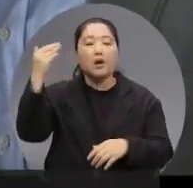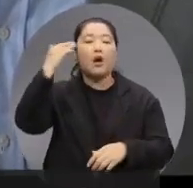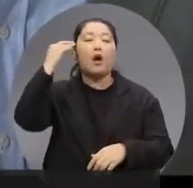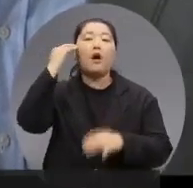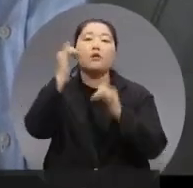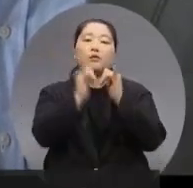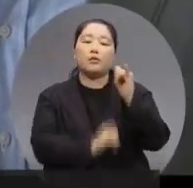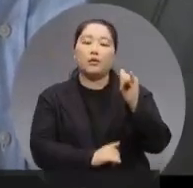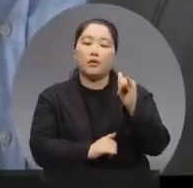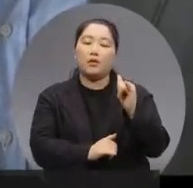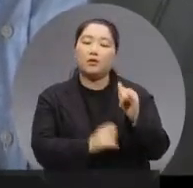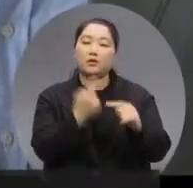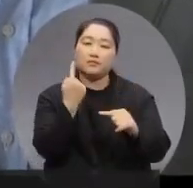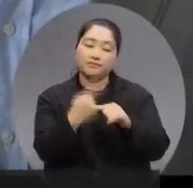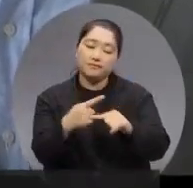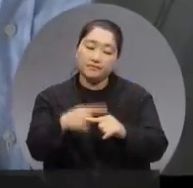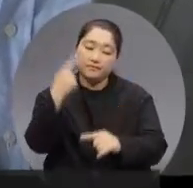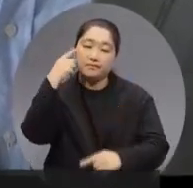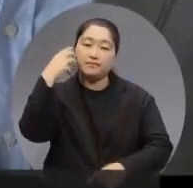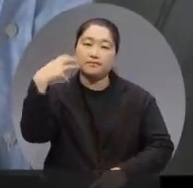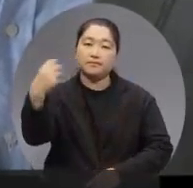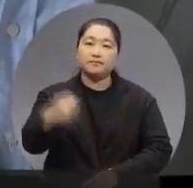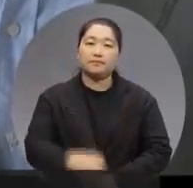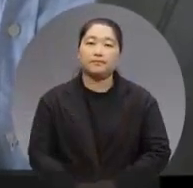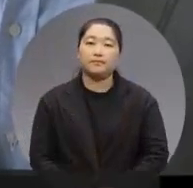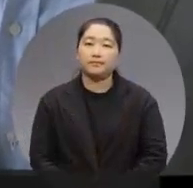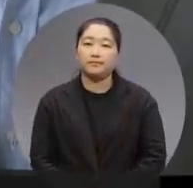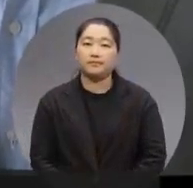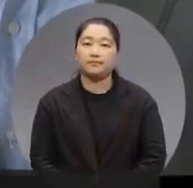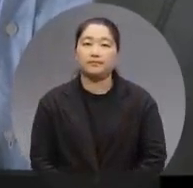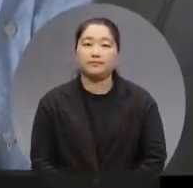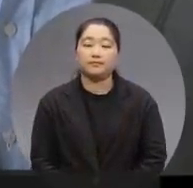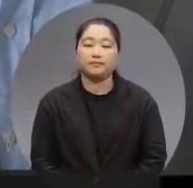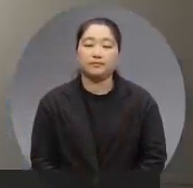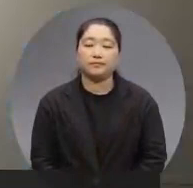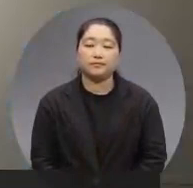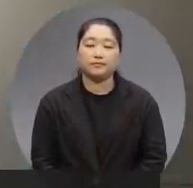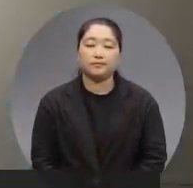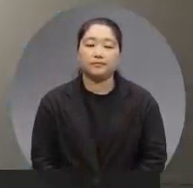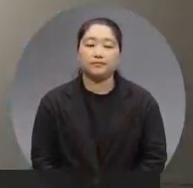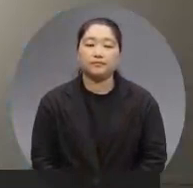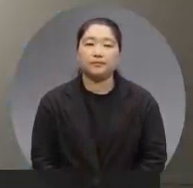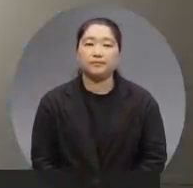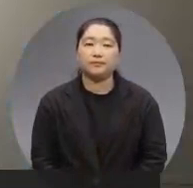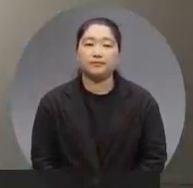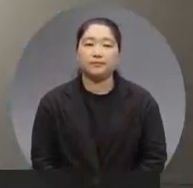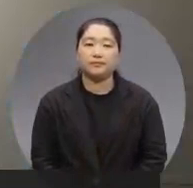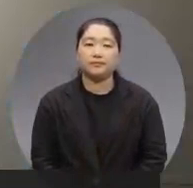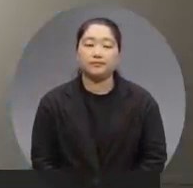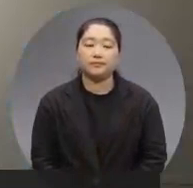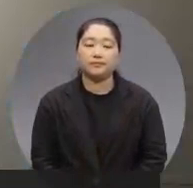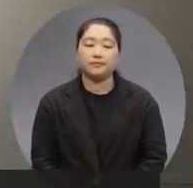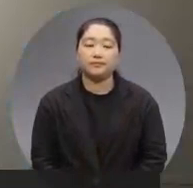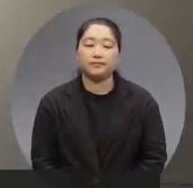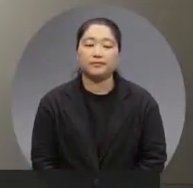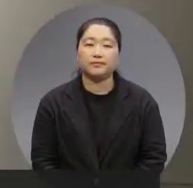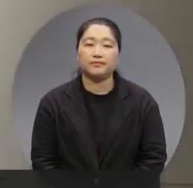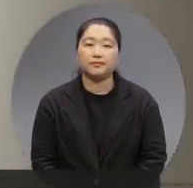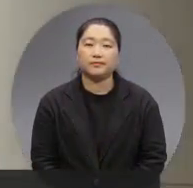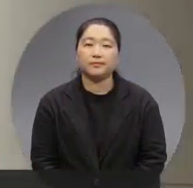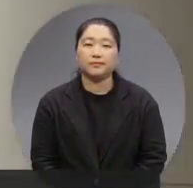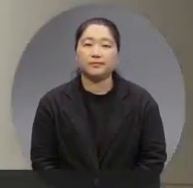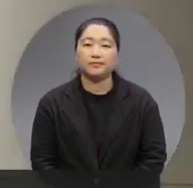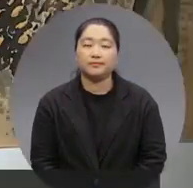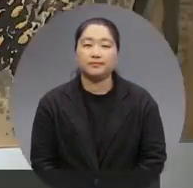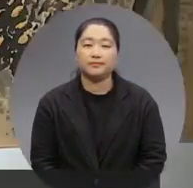인구의 정신이 있고 이것이 우리 한민족의 역사와도 같은 그런 거라고 생각을